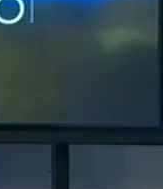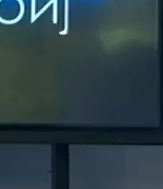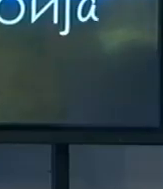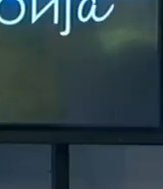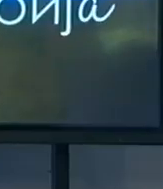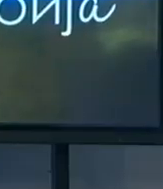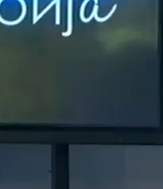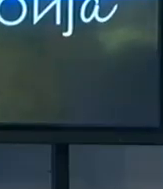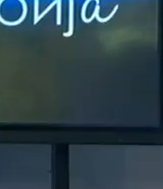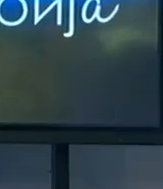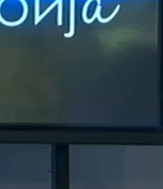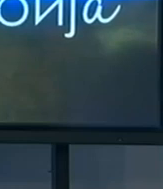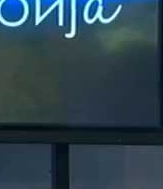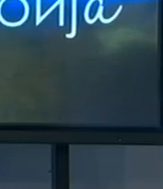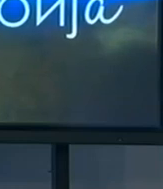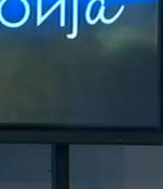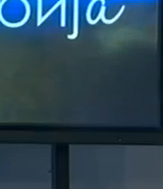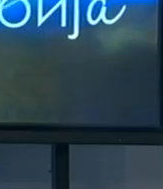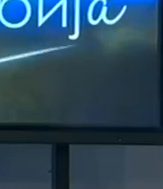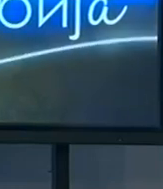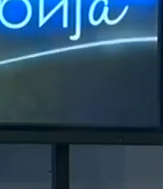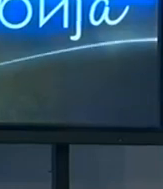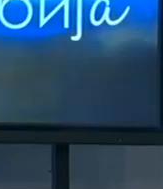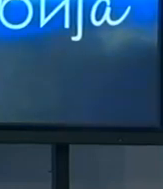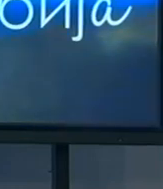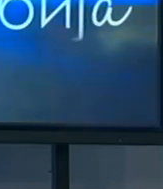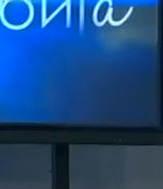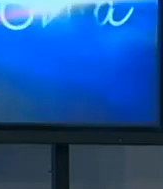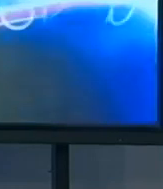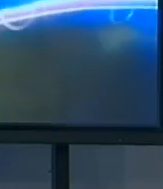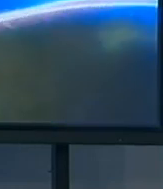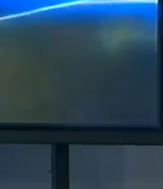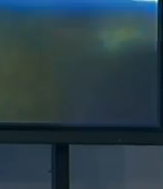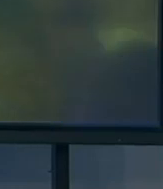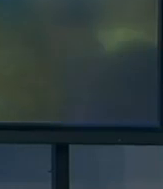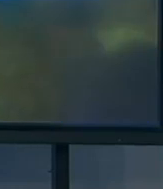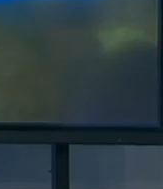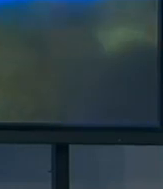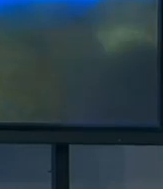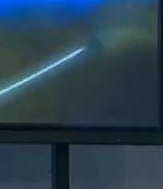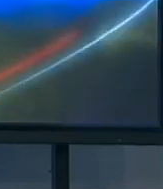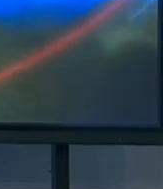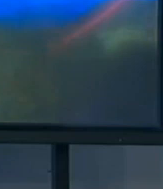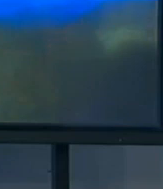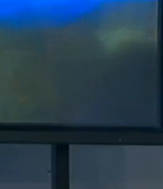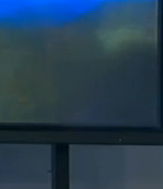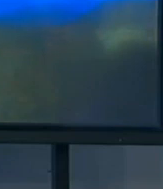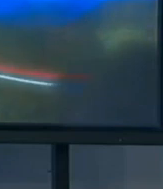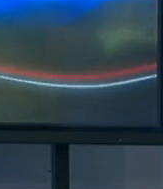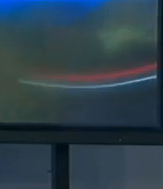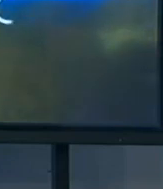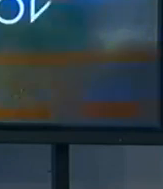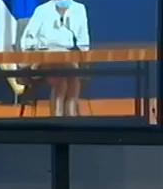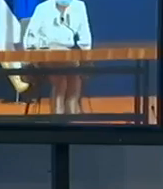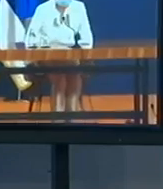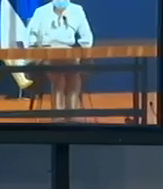Epidemiološka situacija u Šapcu je nestabilna, ali i bolja nego pre 10 dana. Novoobolelih na dnevnom nivou je manje, a mi u ovom trenutku idemo